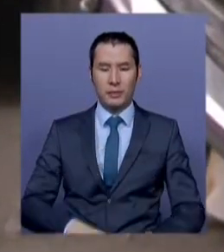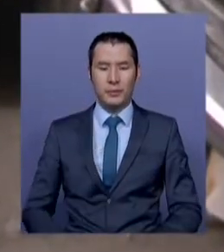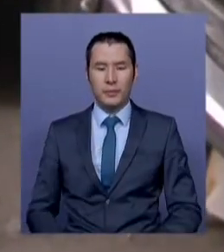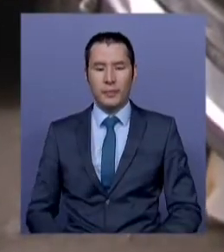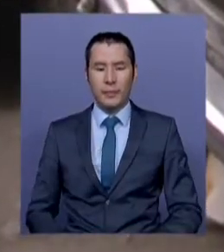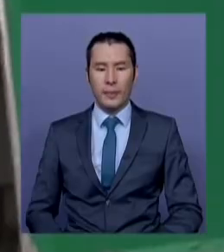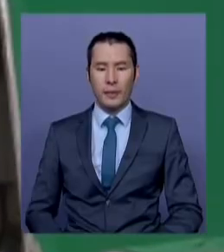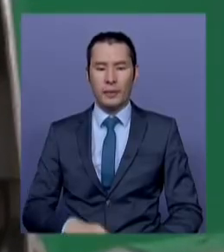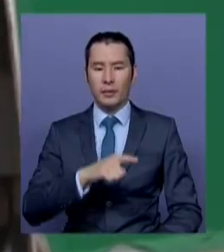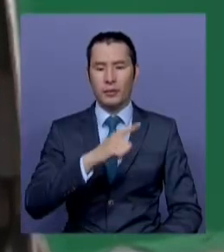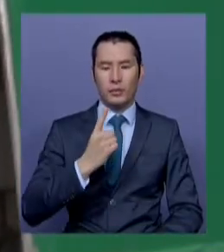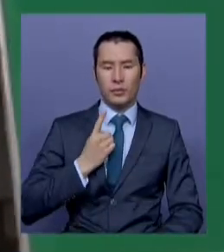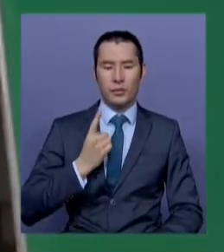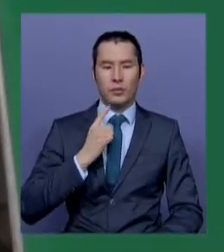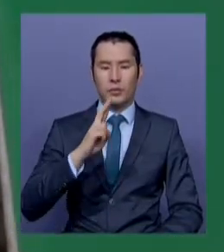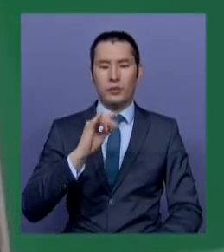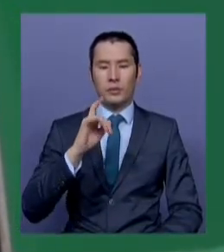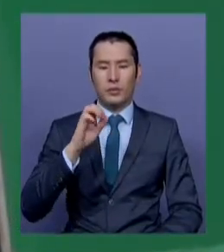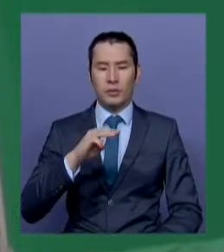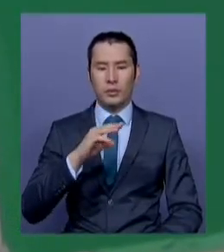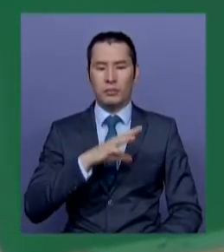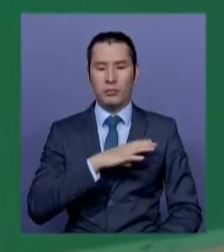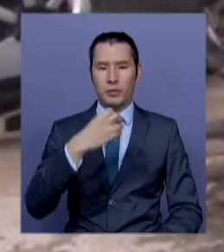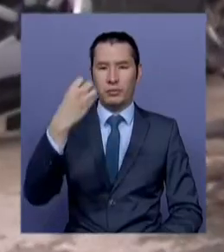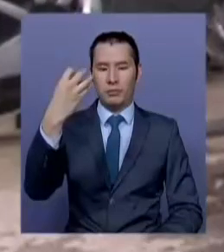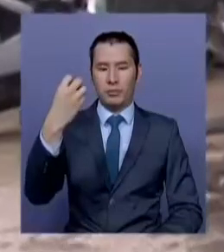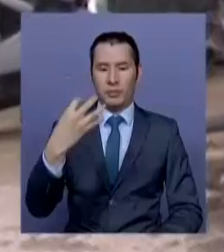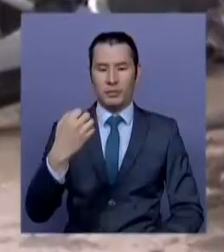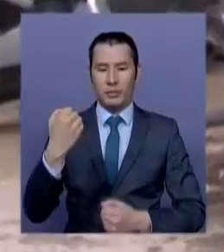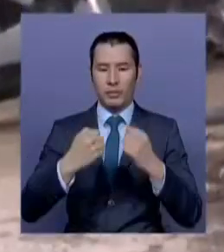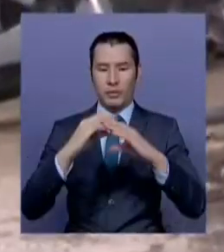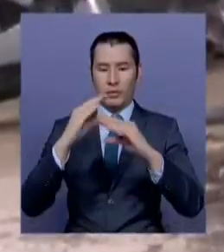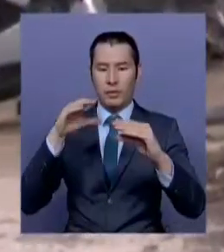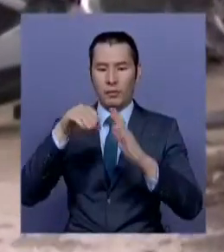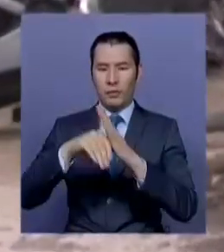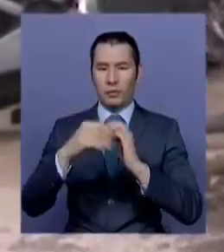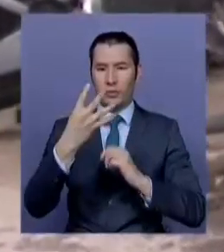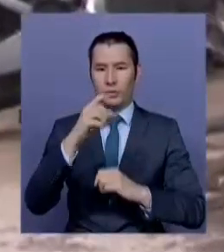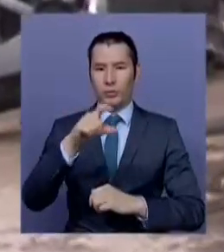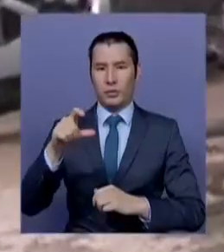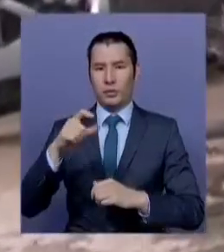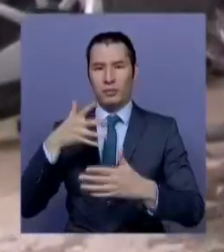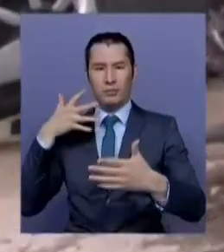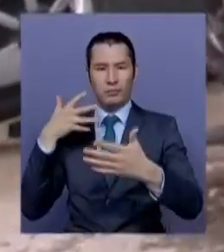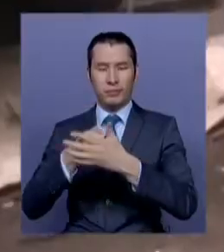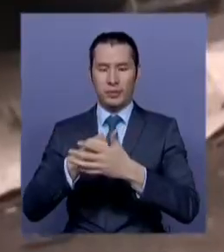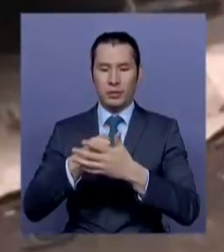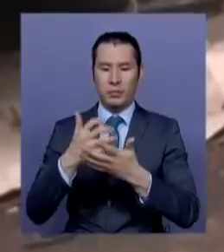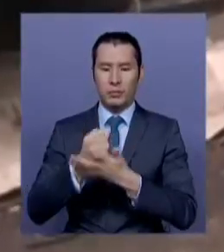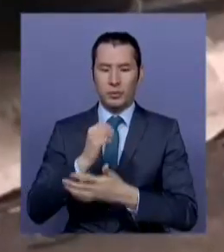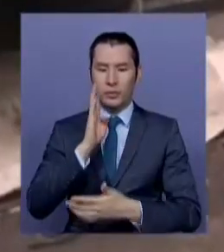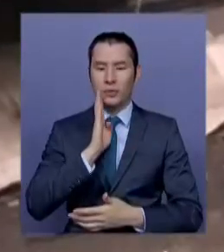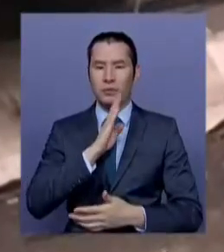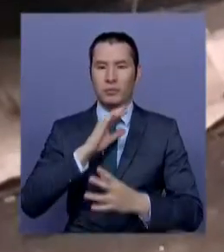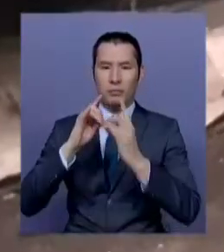алған. Күзет агенттігінің көлігі бағдаршамда тұрған 4 жолаушылы көлікті кеп соққан. Салдарынан жүкті әйел жансақтау бөліміне